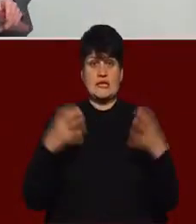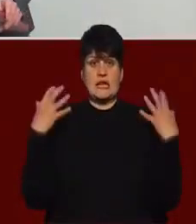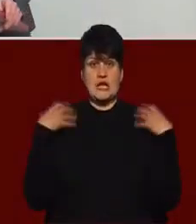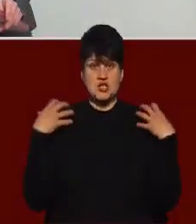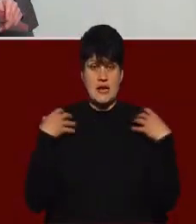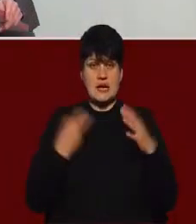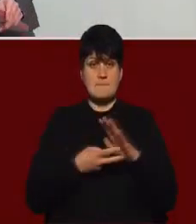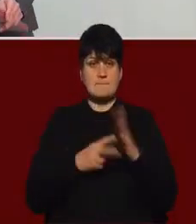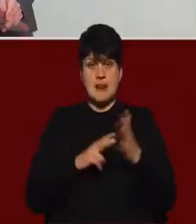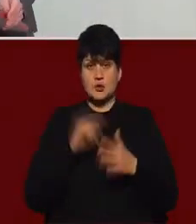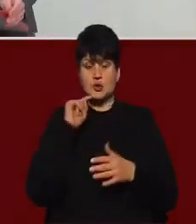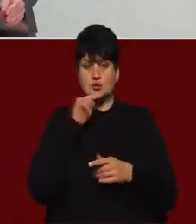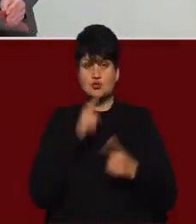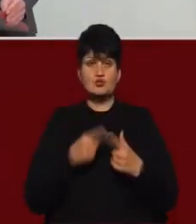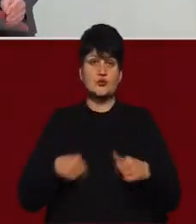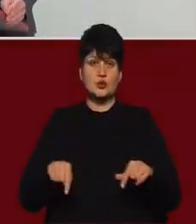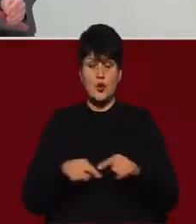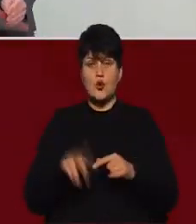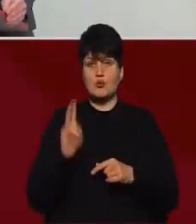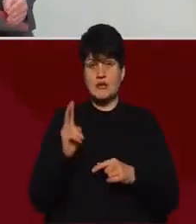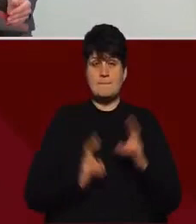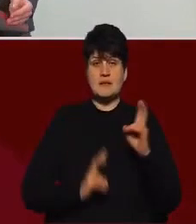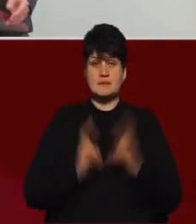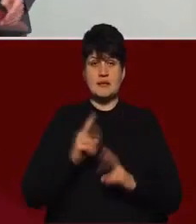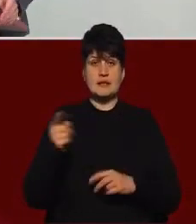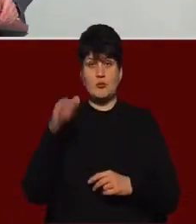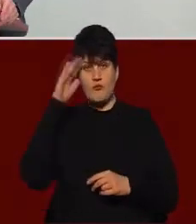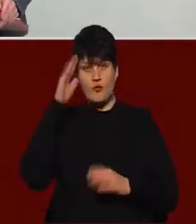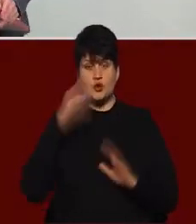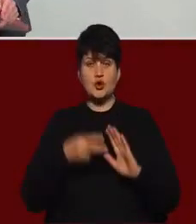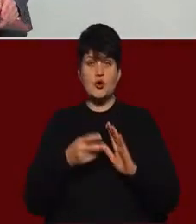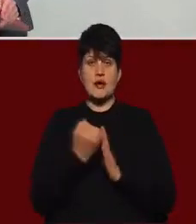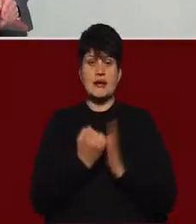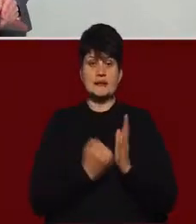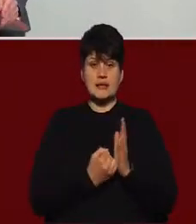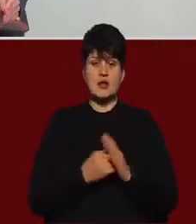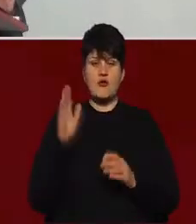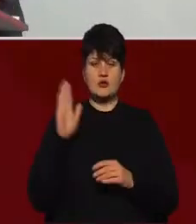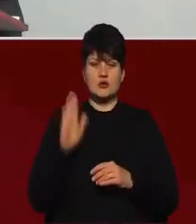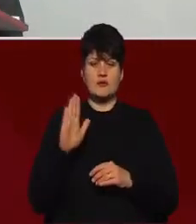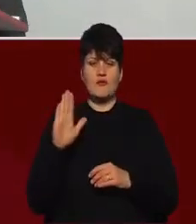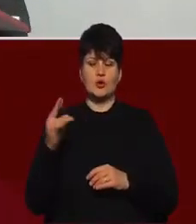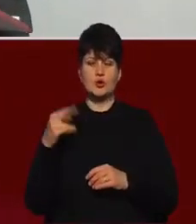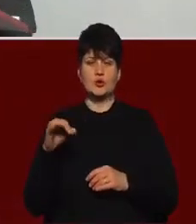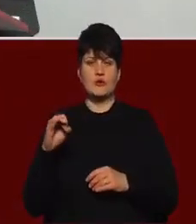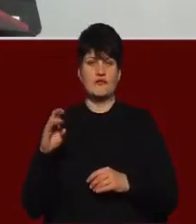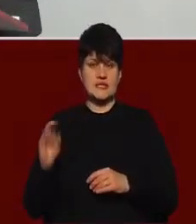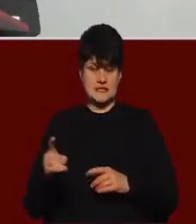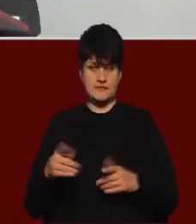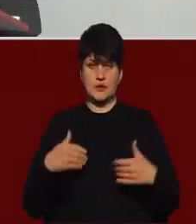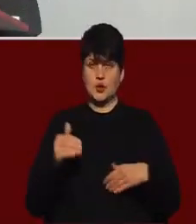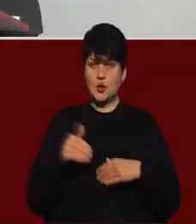економічного відділу комунального підприємства «Тернопільводоканал» Володимир Водовіс. Вітаю вас. Доброго вечора. Пане Володимире,